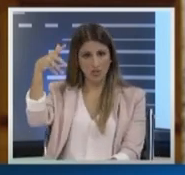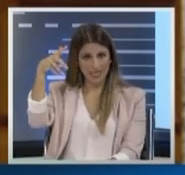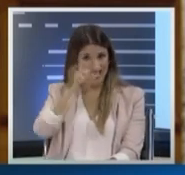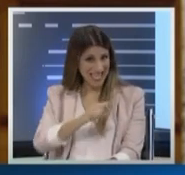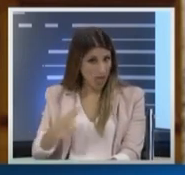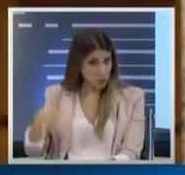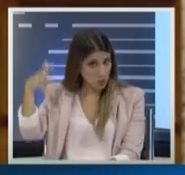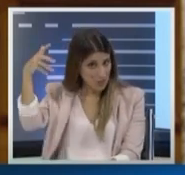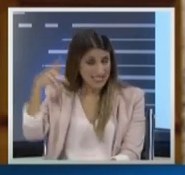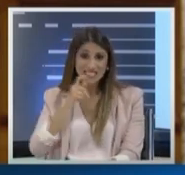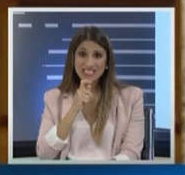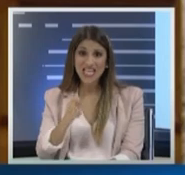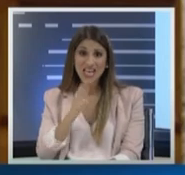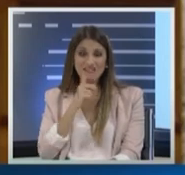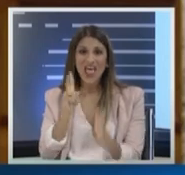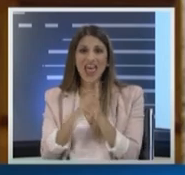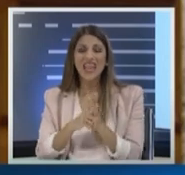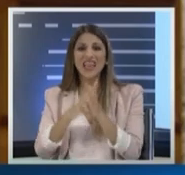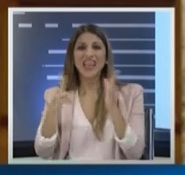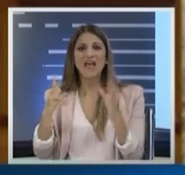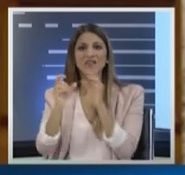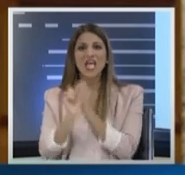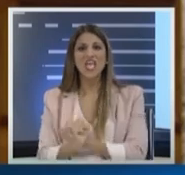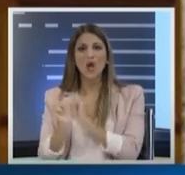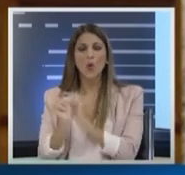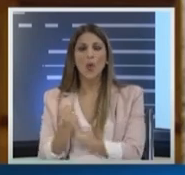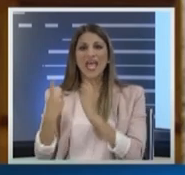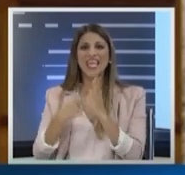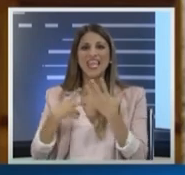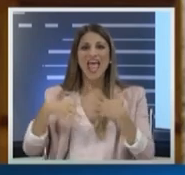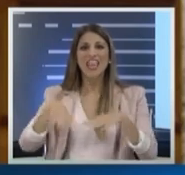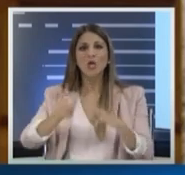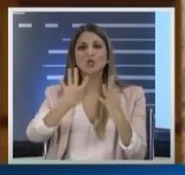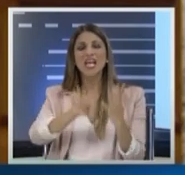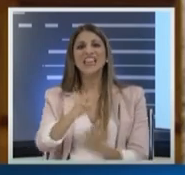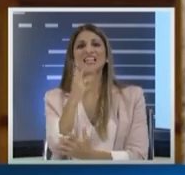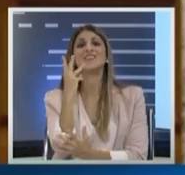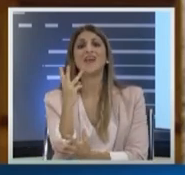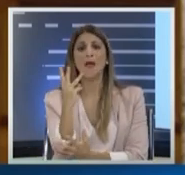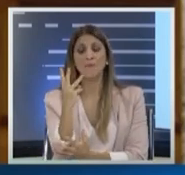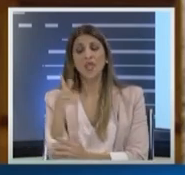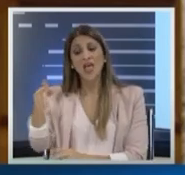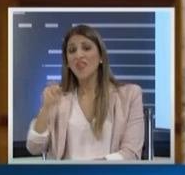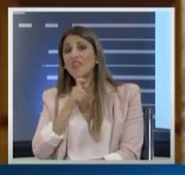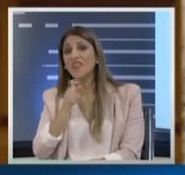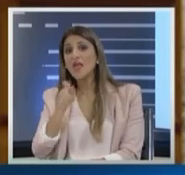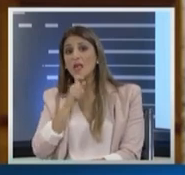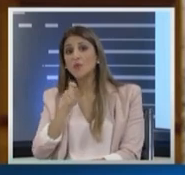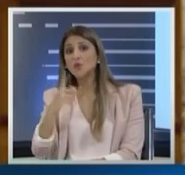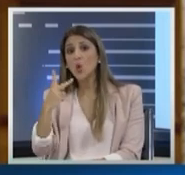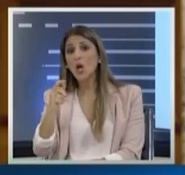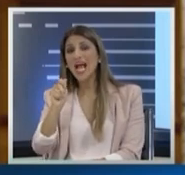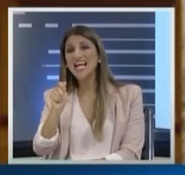Κυριάκος Μητσοτάκης, στις 17 Ιανουαρίου του 1993, στο δημοσιογράφο Στέφανο Κασιμάτη,